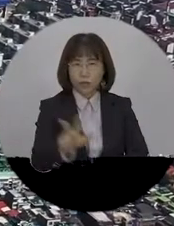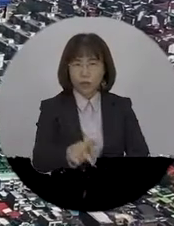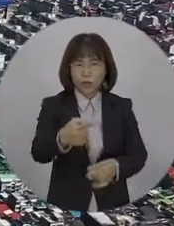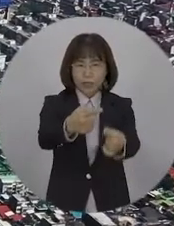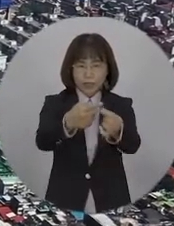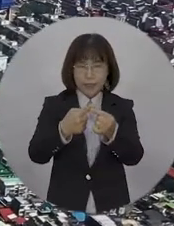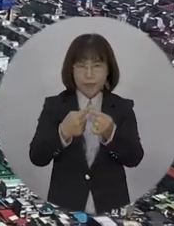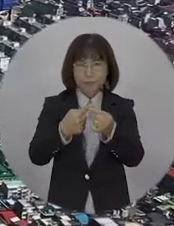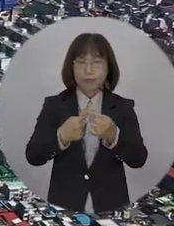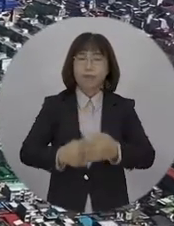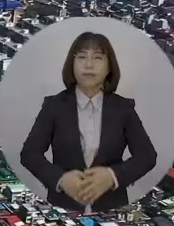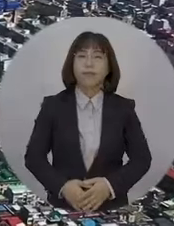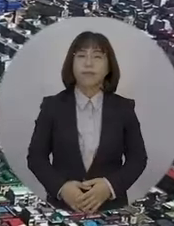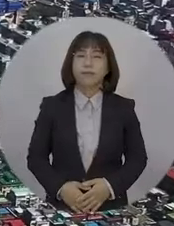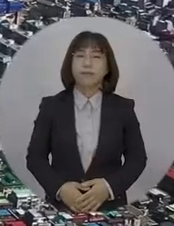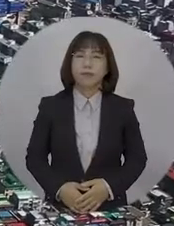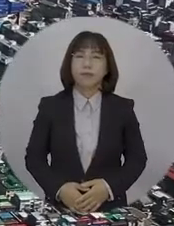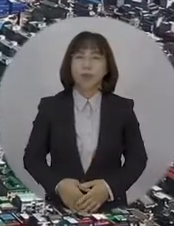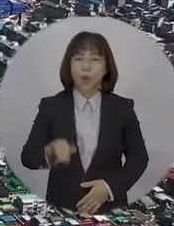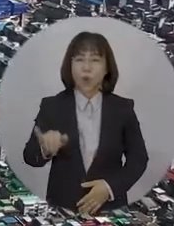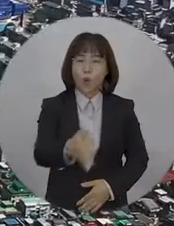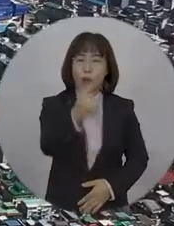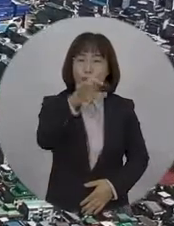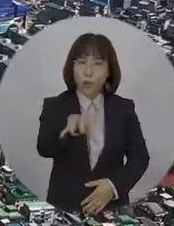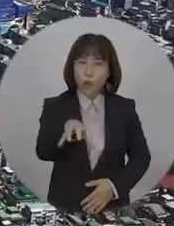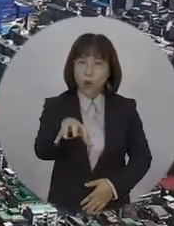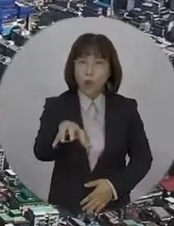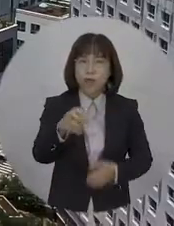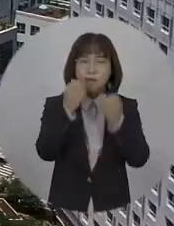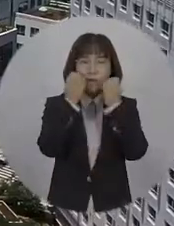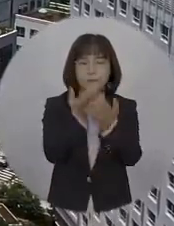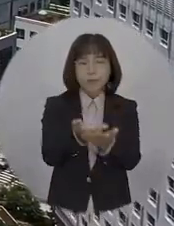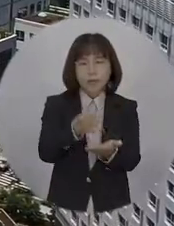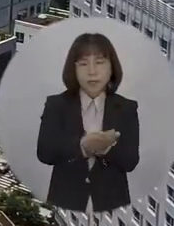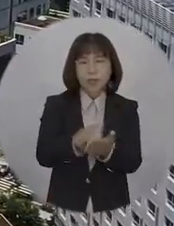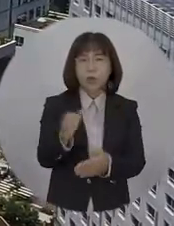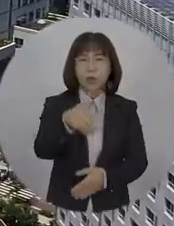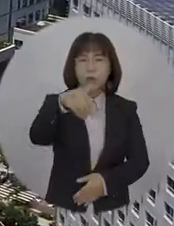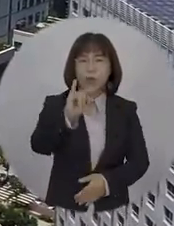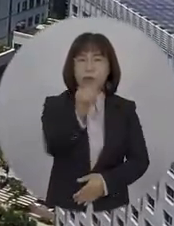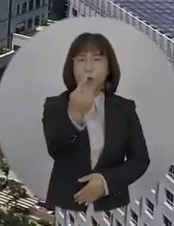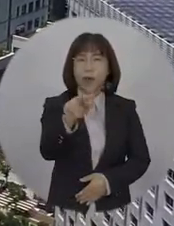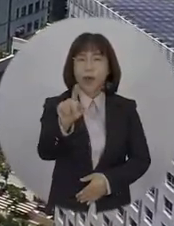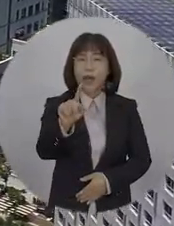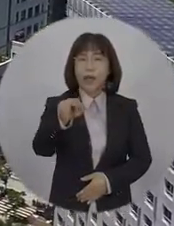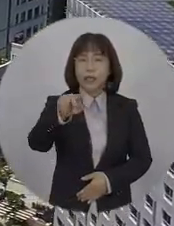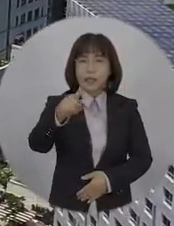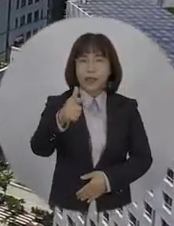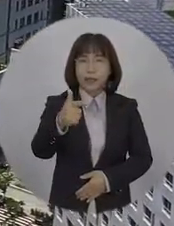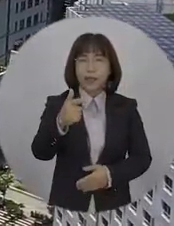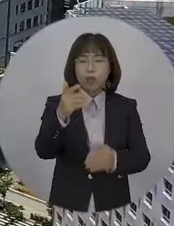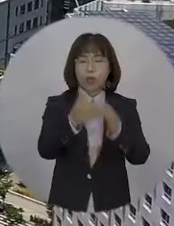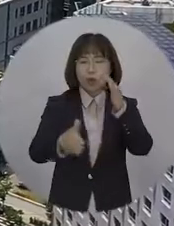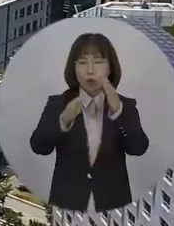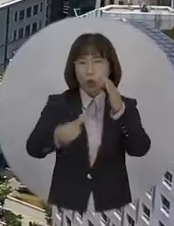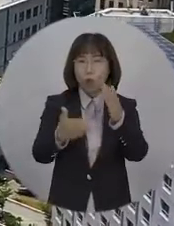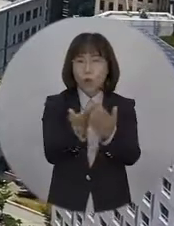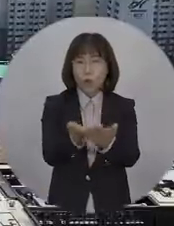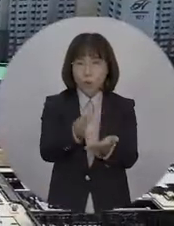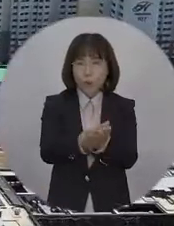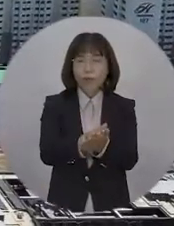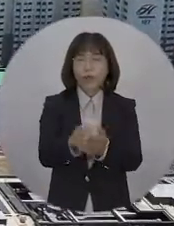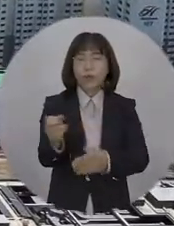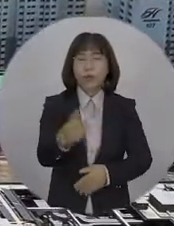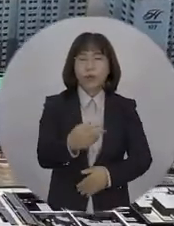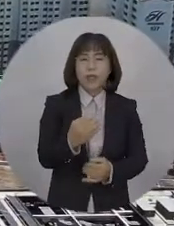전국 1위를 달성했습니다. 특히 공항동 도시재생활성화 사업, 개화산 생태공원 조성, 보행자